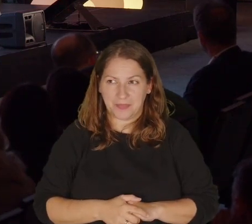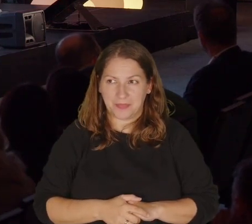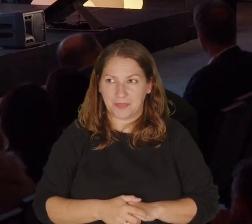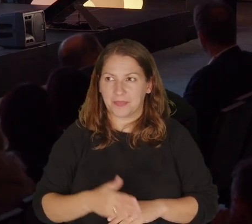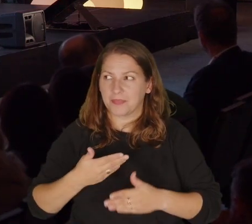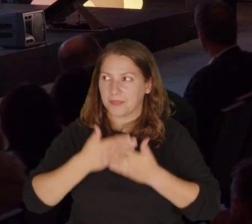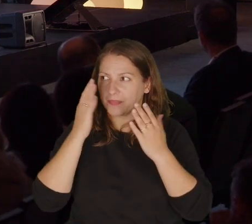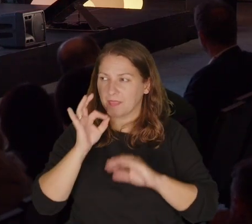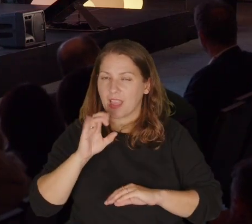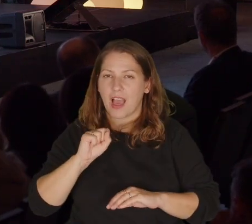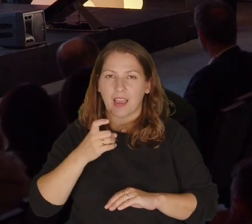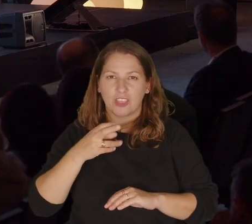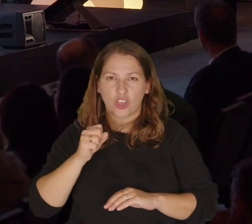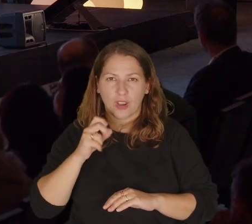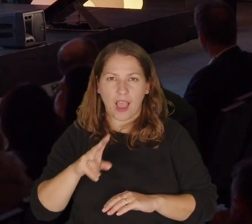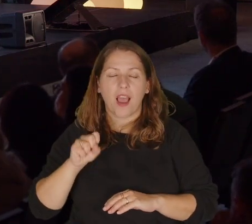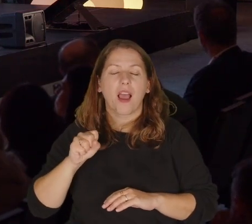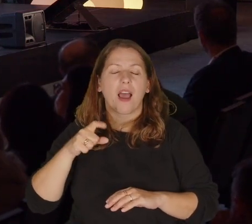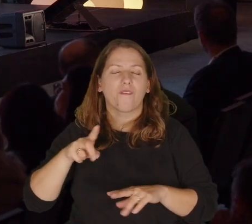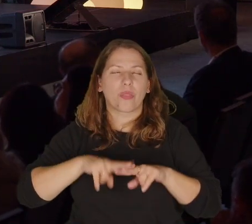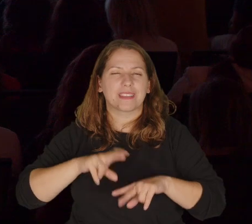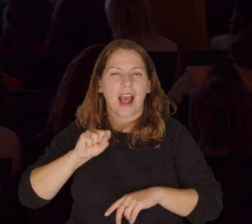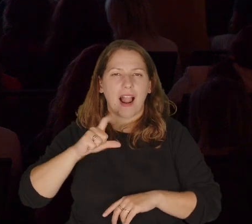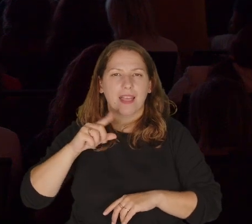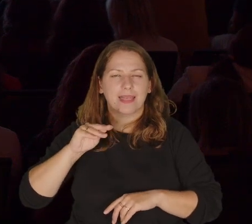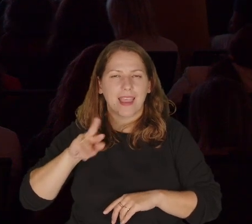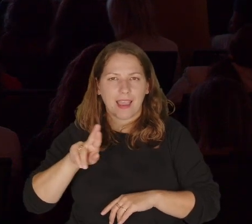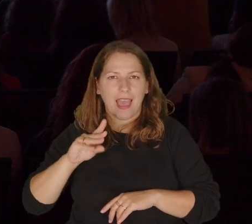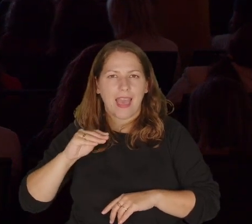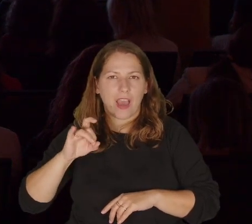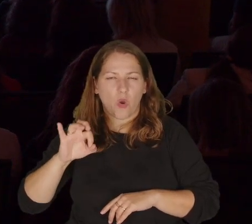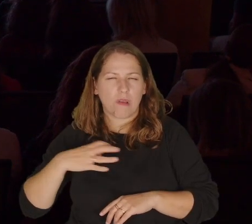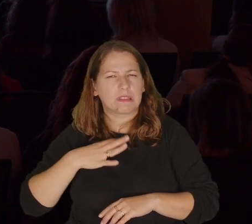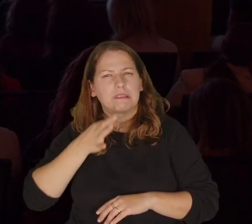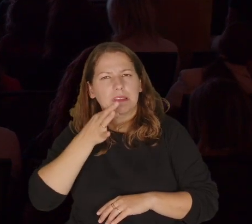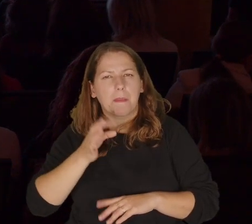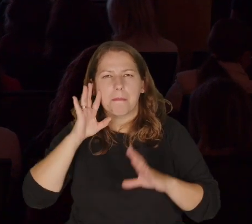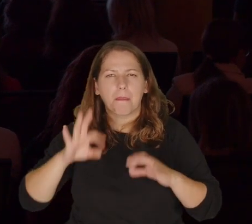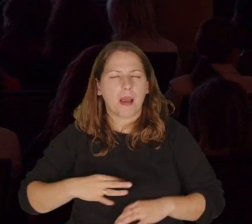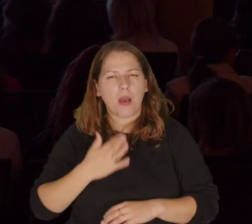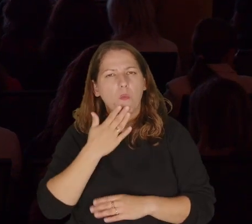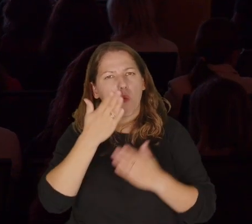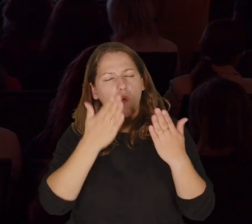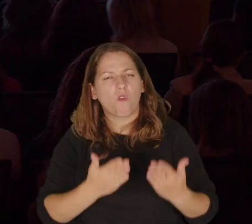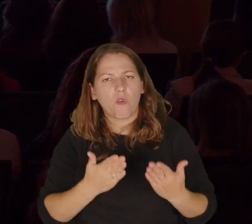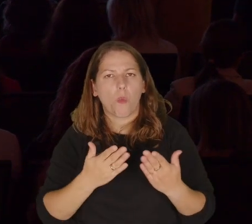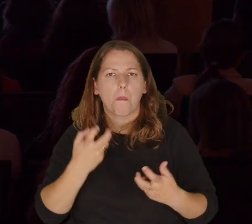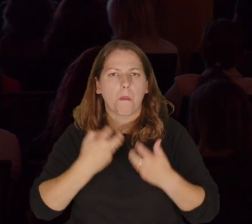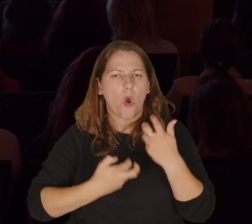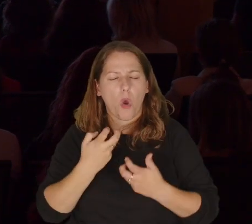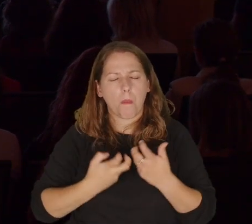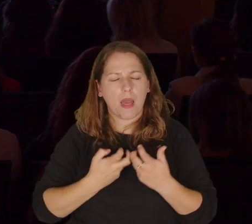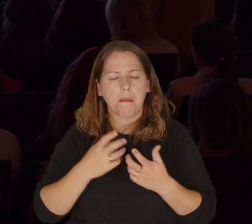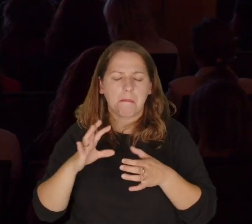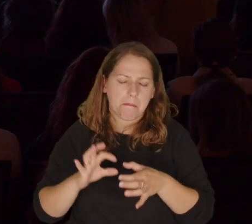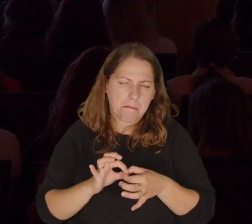Dzień dobry, Agnieszka Suzańska, Fundacja Alter Edu. Ja chciałabym zapytać o taką rzecz, bo mówił Pan o problemach